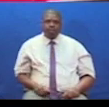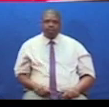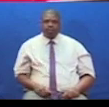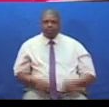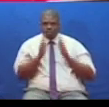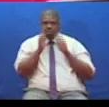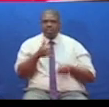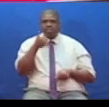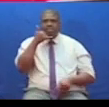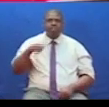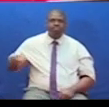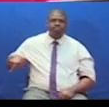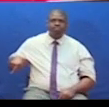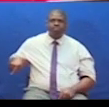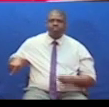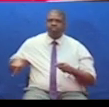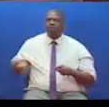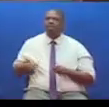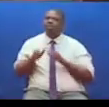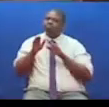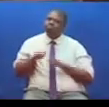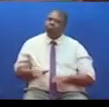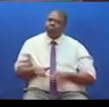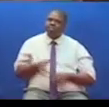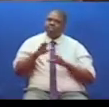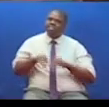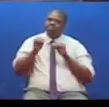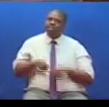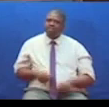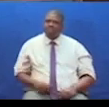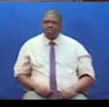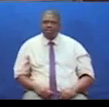simu inalia huku mpaka unasikia jamani. Naomba mpunguze mzime.